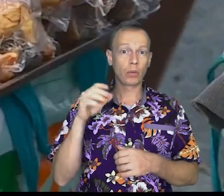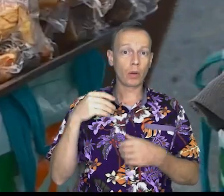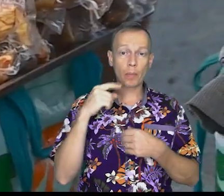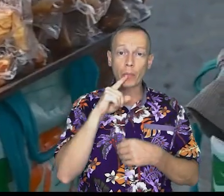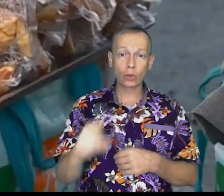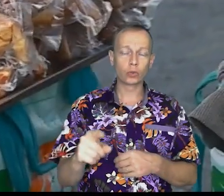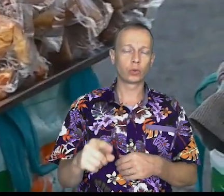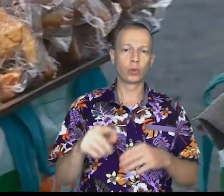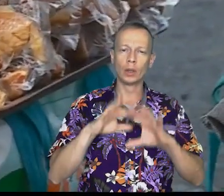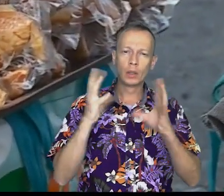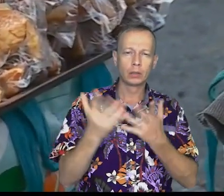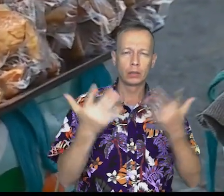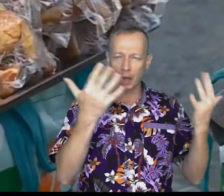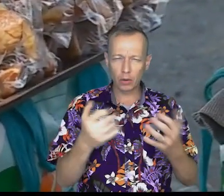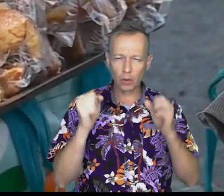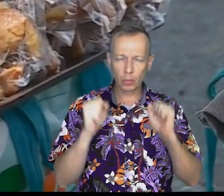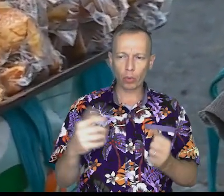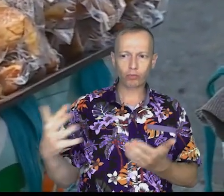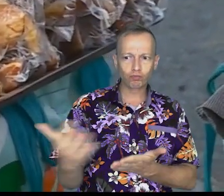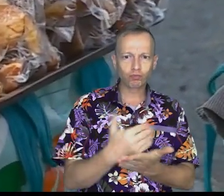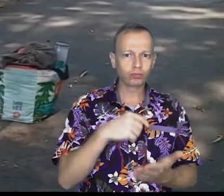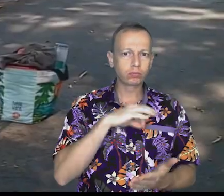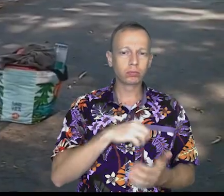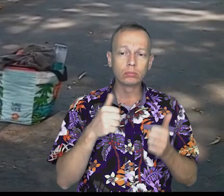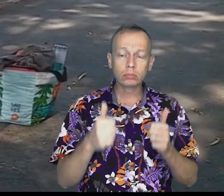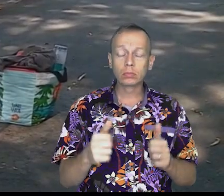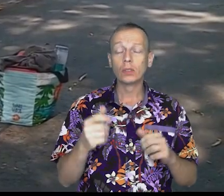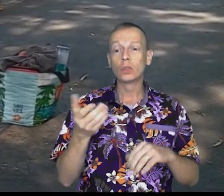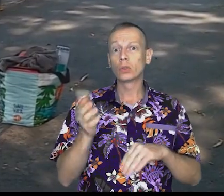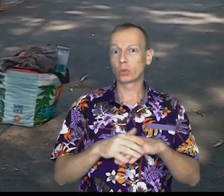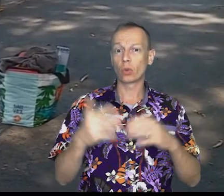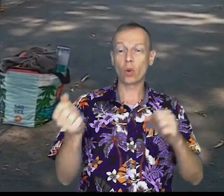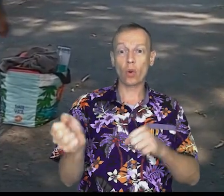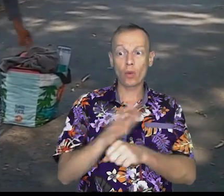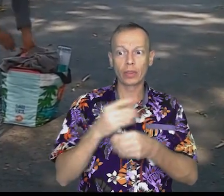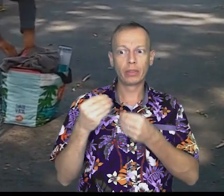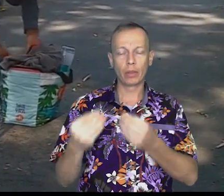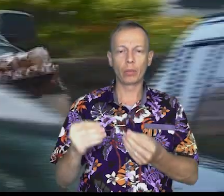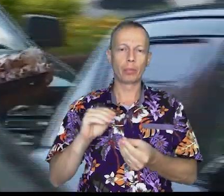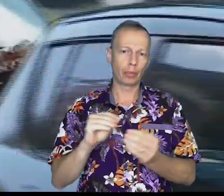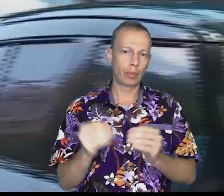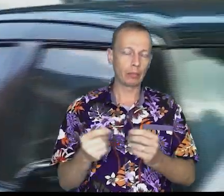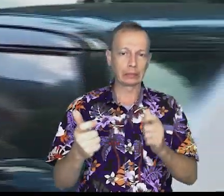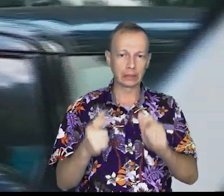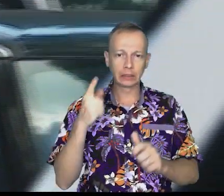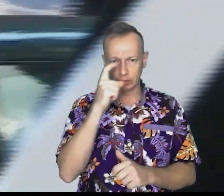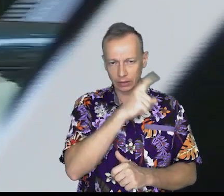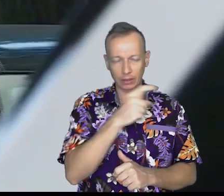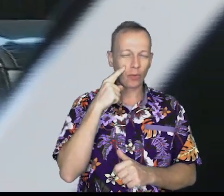sa vie en ces temps de crise. Mais la Covid les a aussi impactés. On l'écoute, il répond à Kalin Yénard et Hubert Yaou.